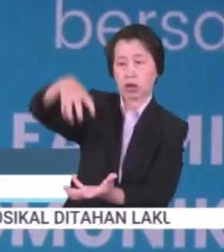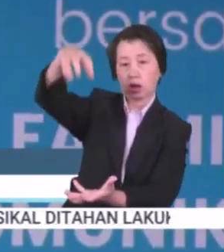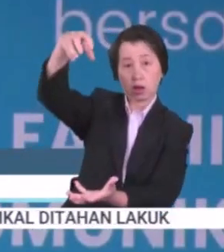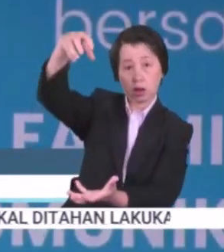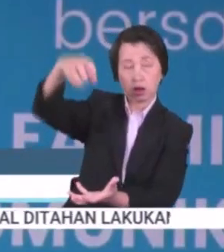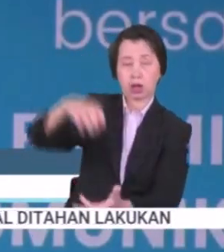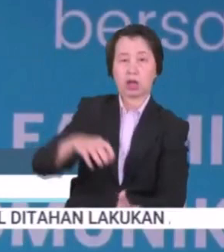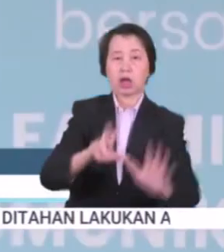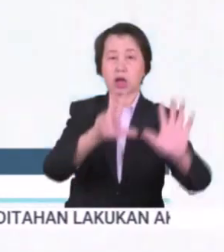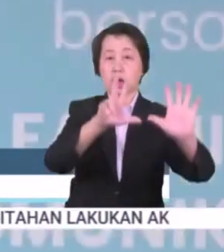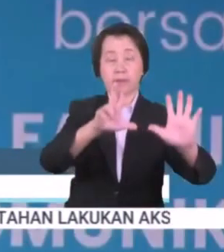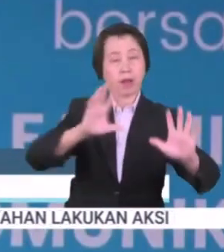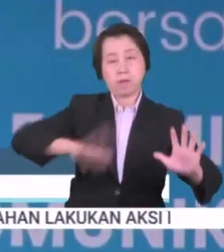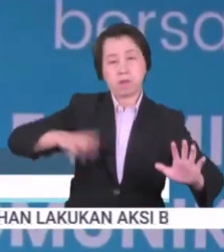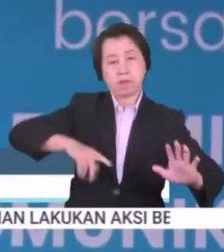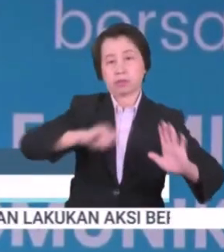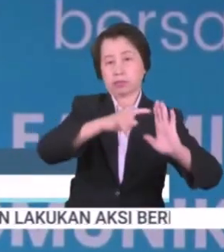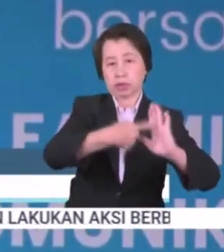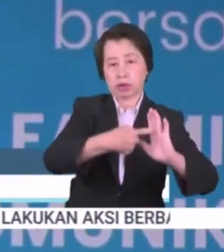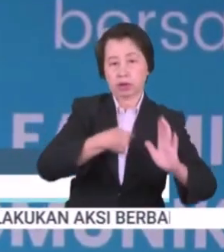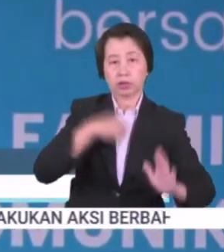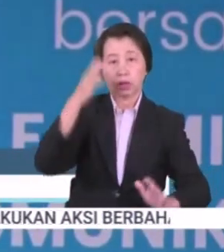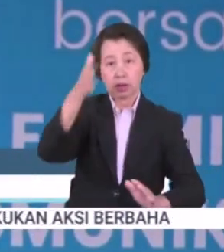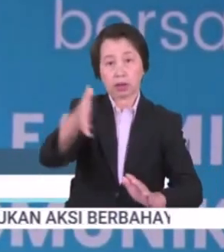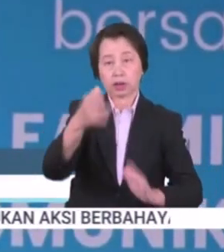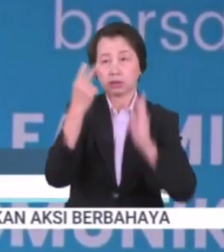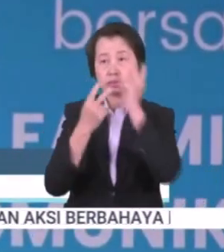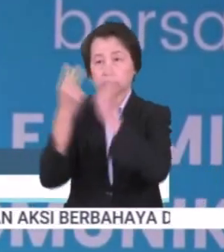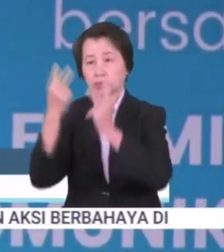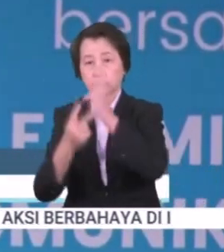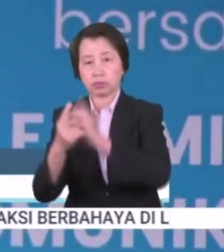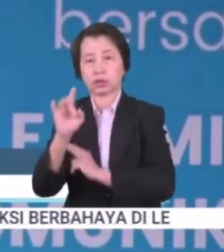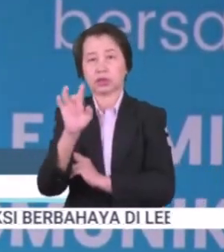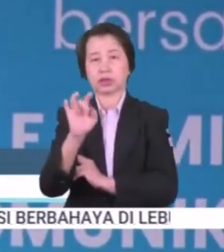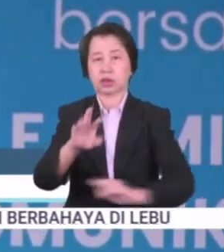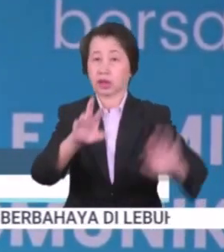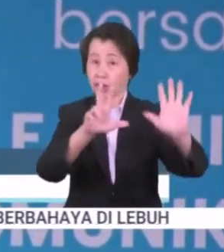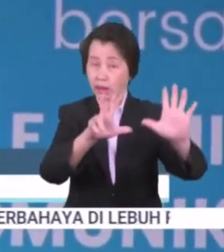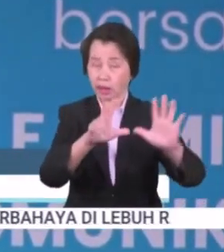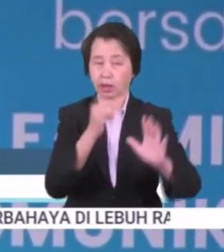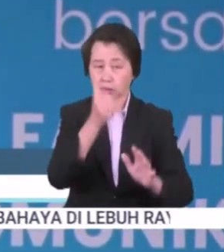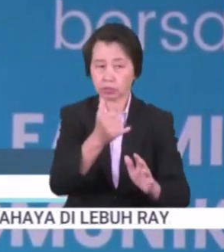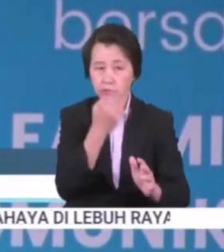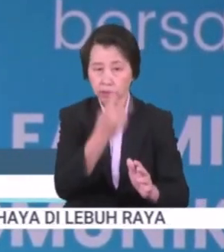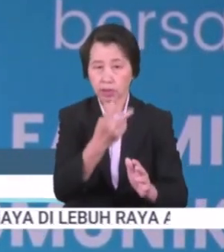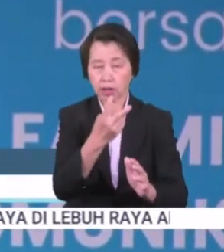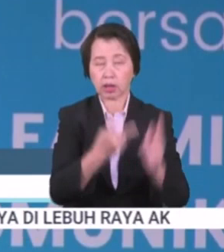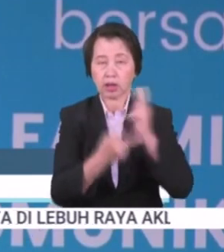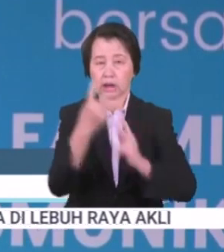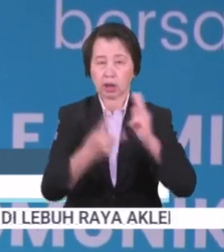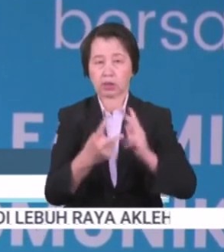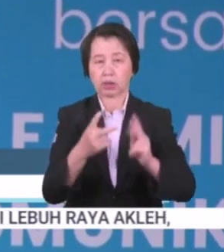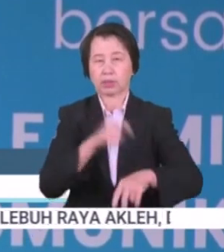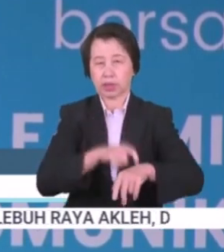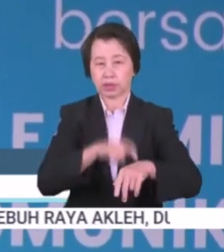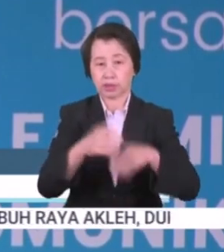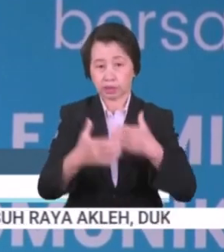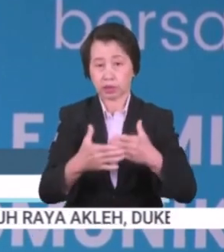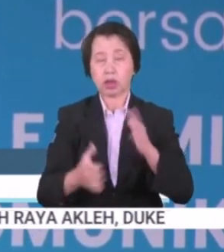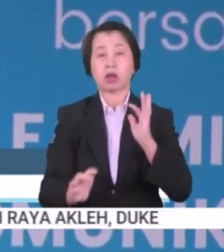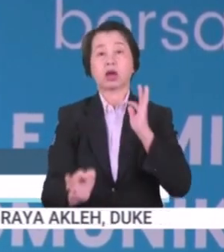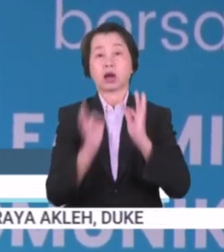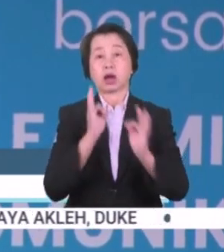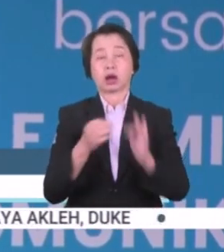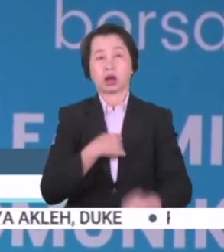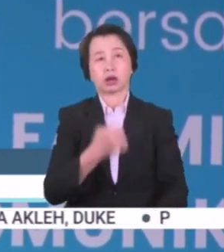siap 8 lagi belum aneh saya akan lewat salah satu daripada delapan ini dalam masa terdekat kalau saya dapati